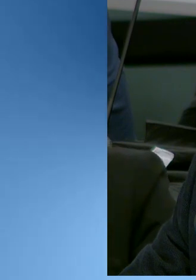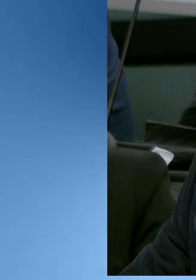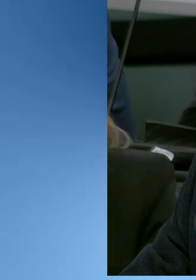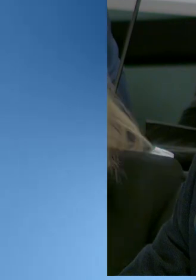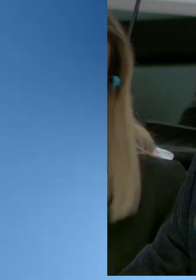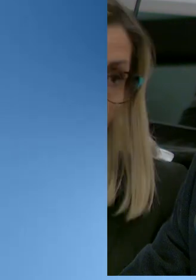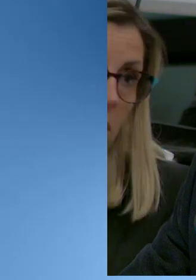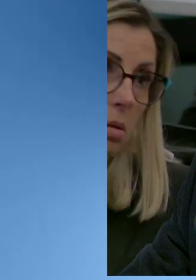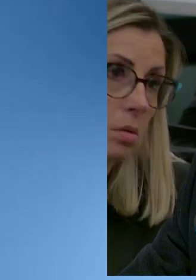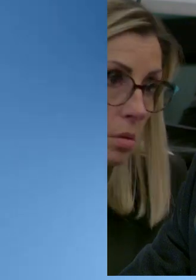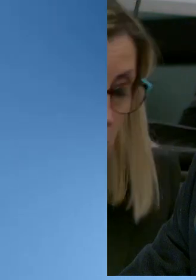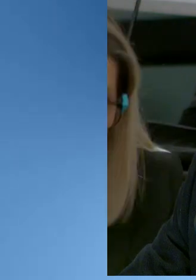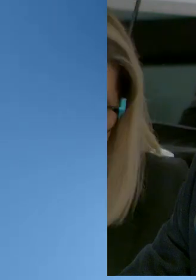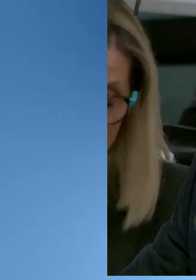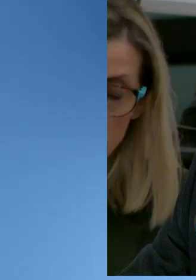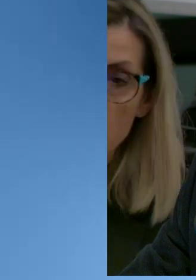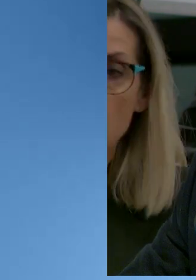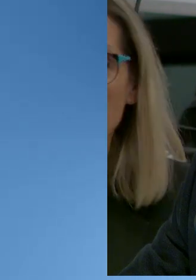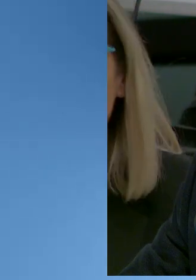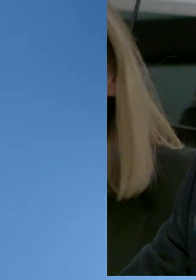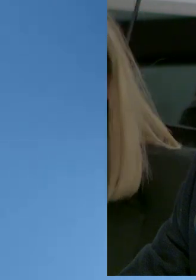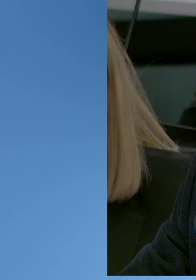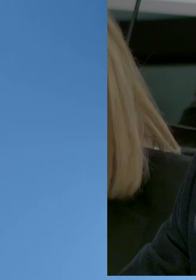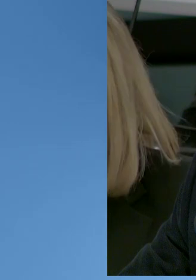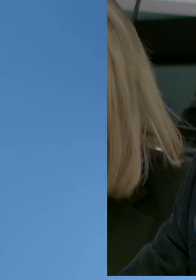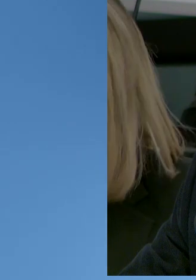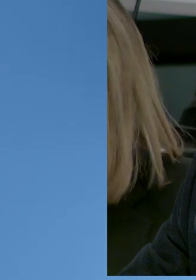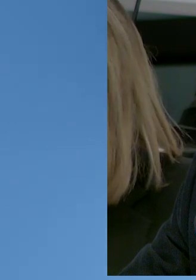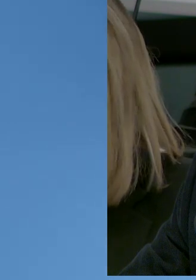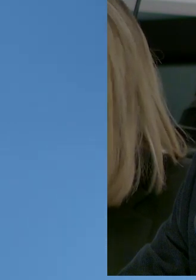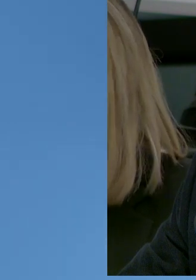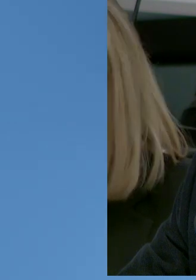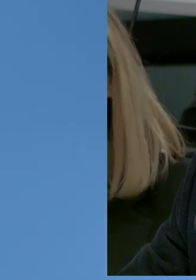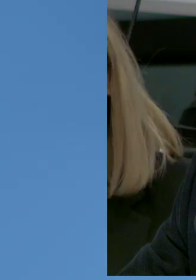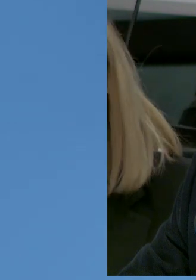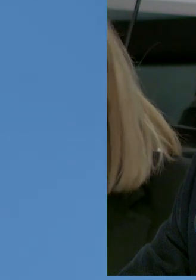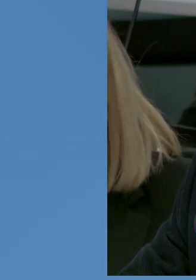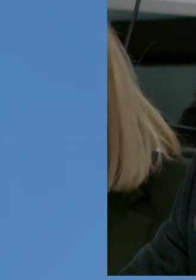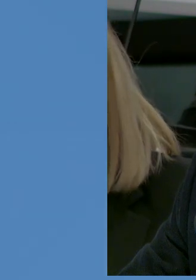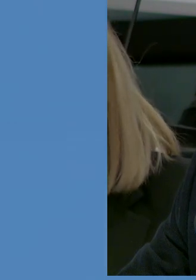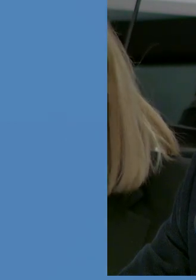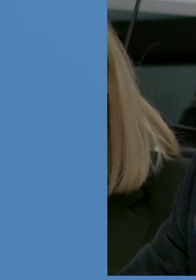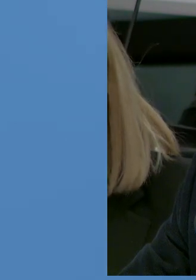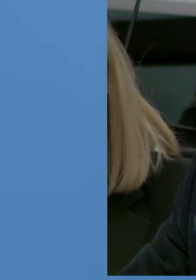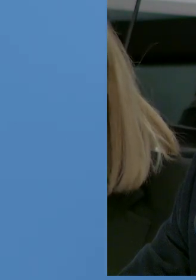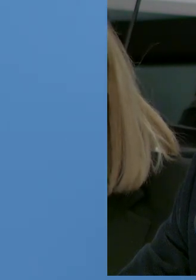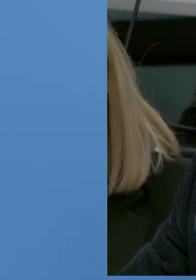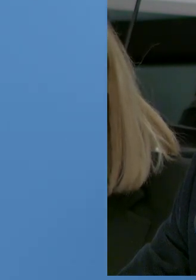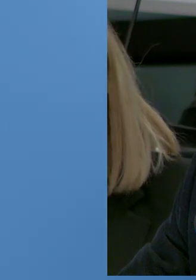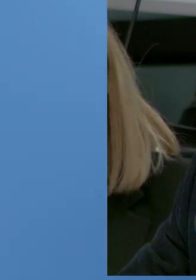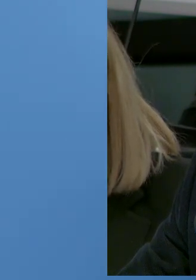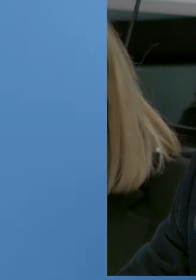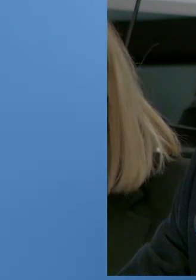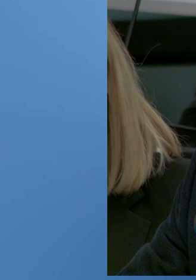attention on ne peut pas prendre des décisions Dee façon bureaucratique pour les éliminer en chambre et